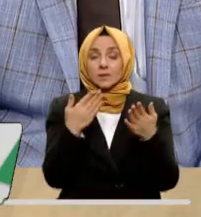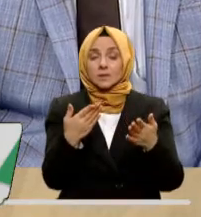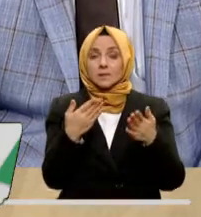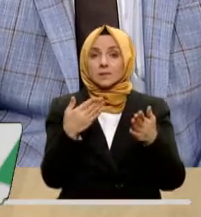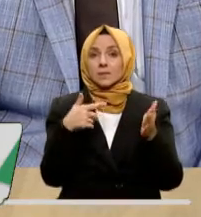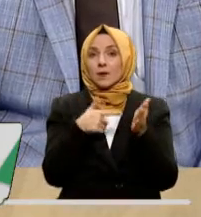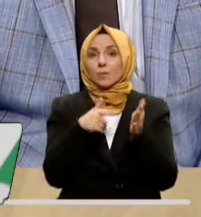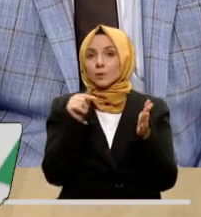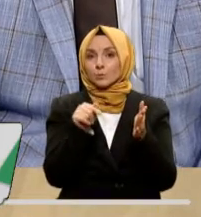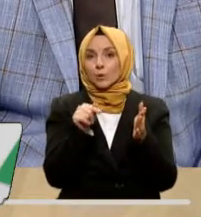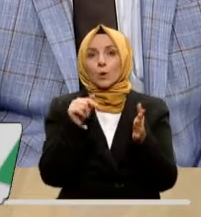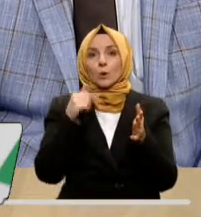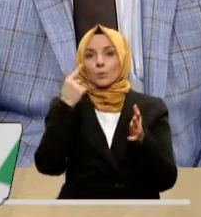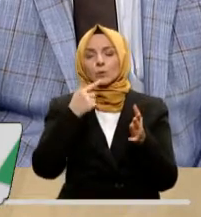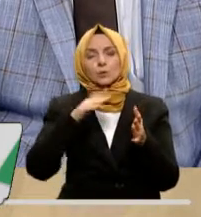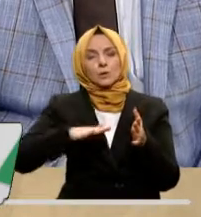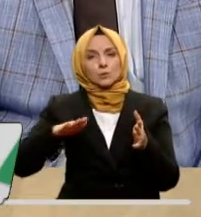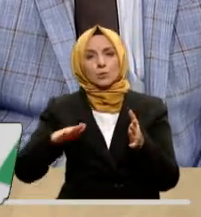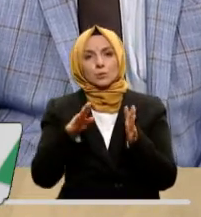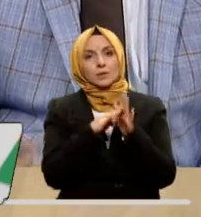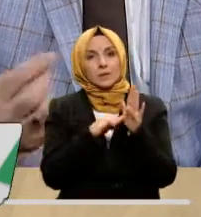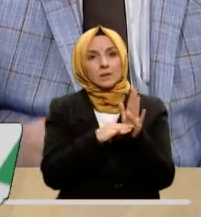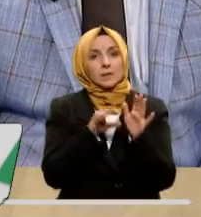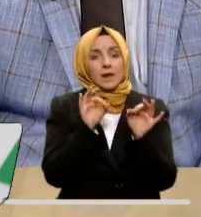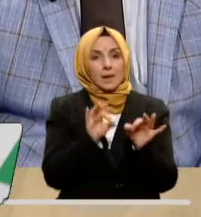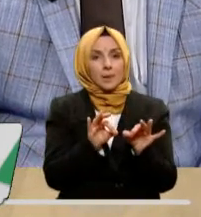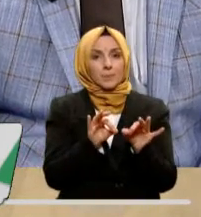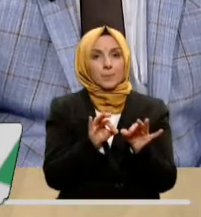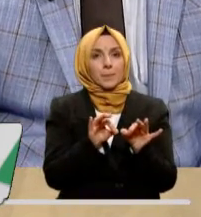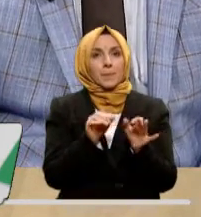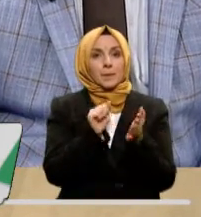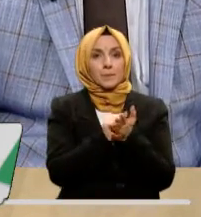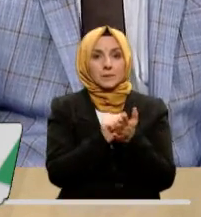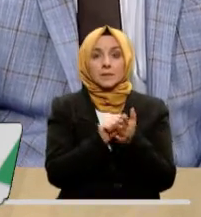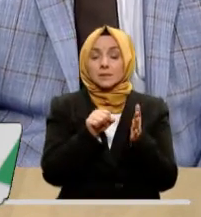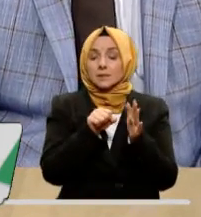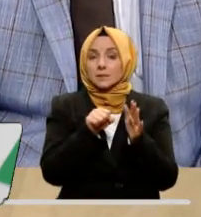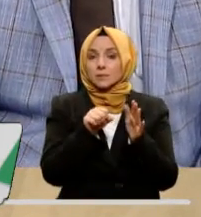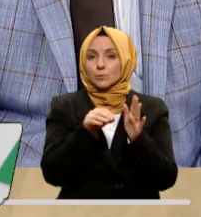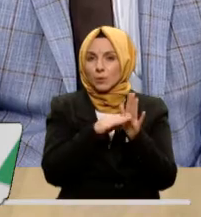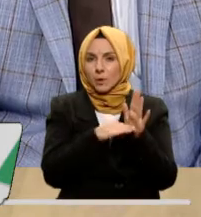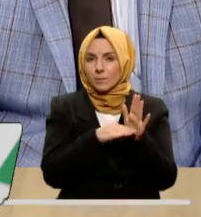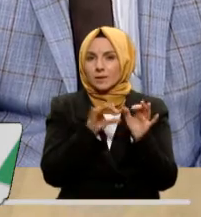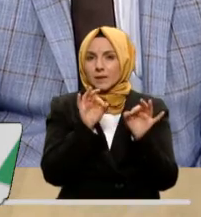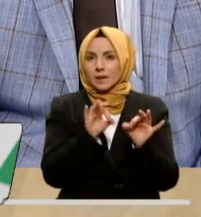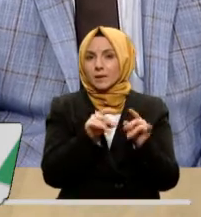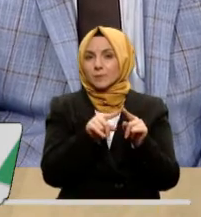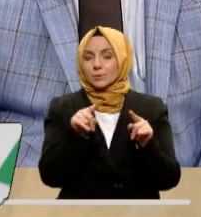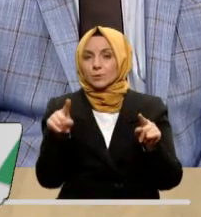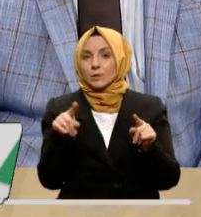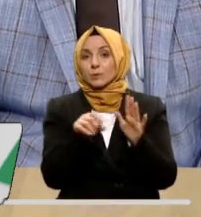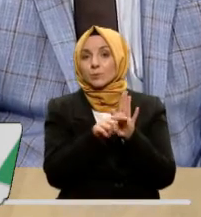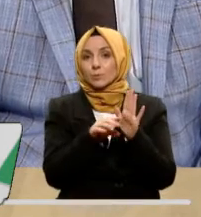bu Dolayısıyla biz çocuk yayınlarına hem basılı yayınlarda hem de süreli yayınlarda ayrı bir önem